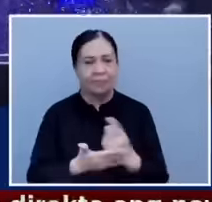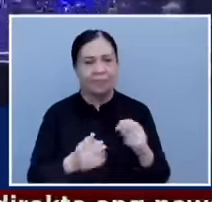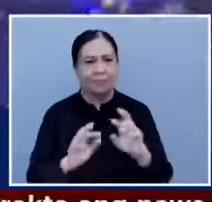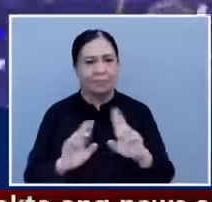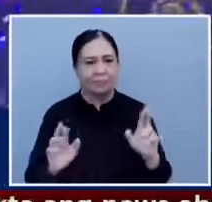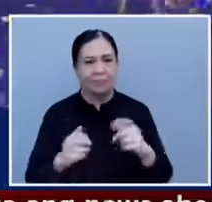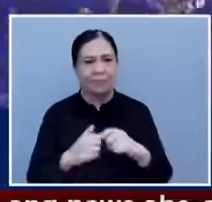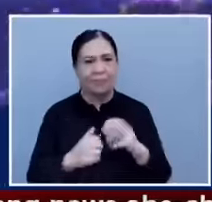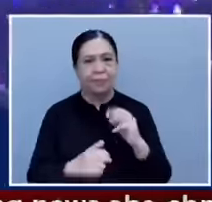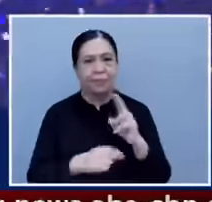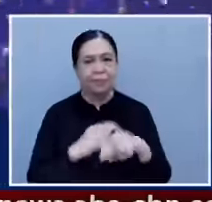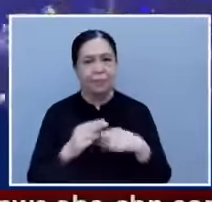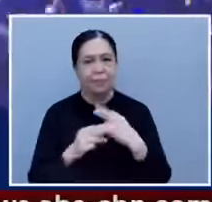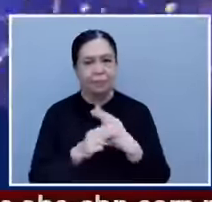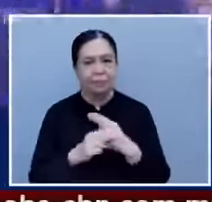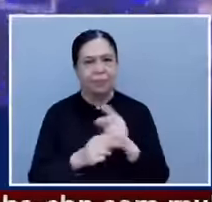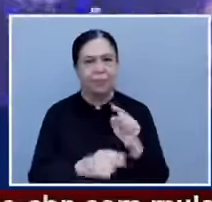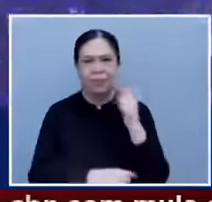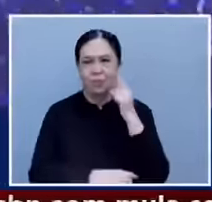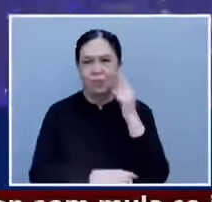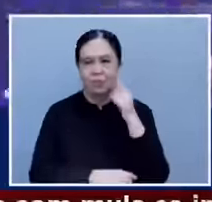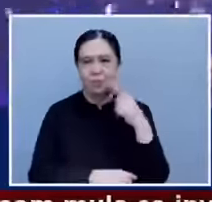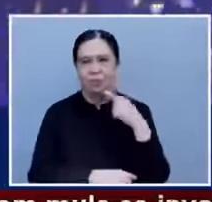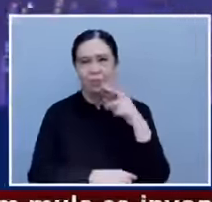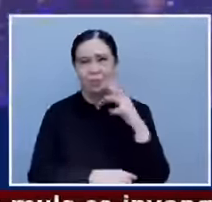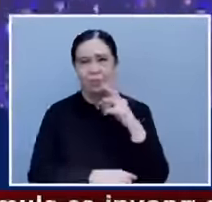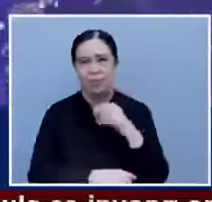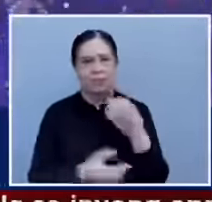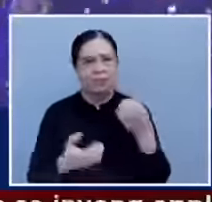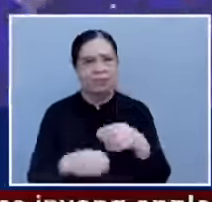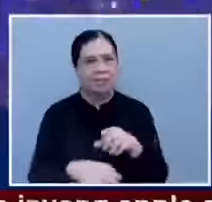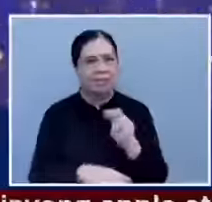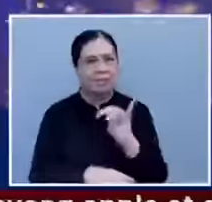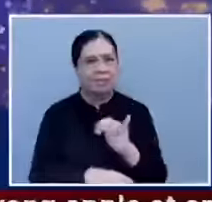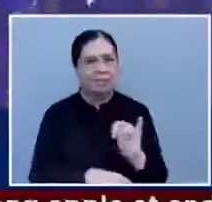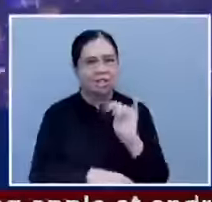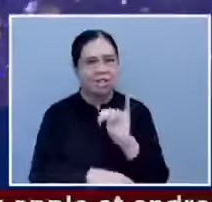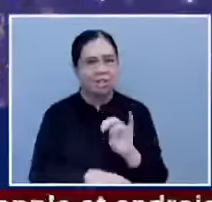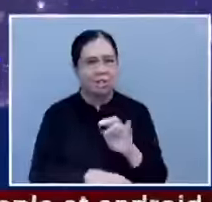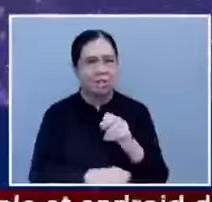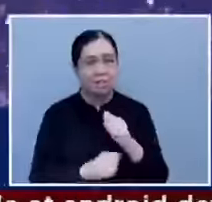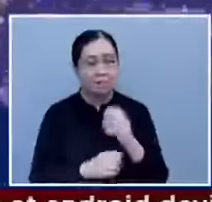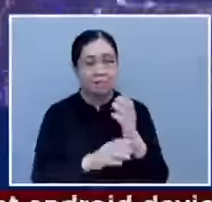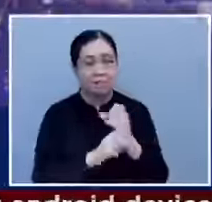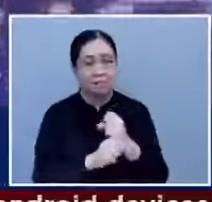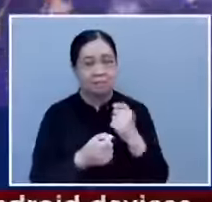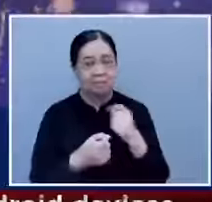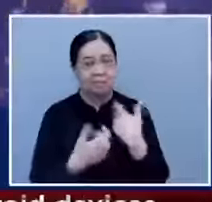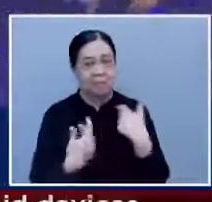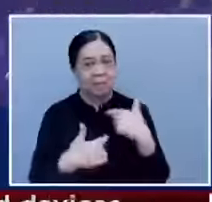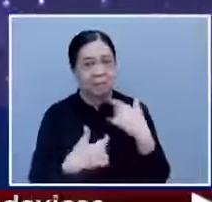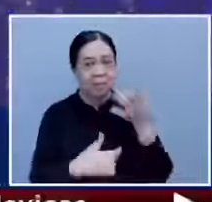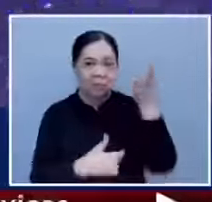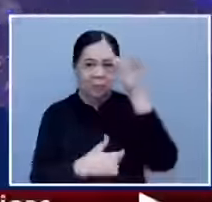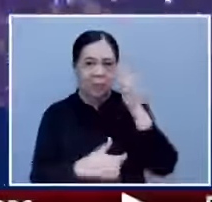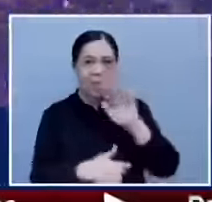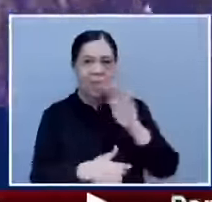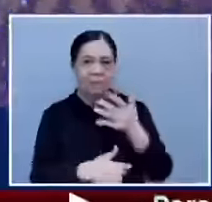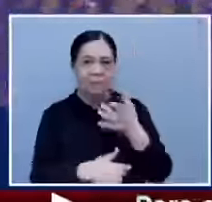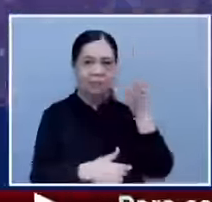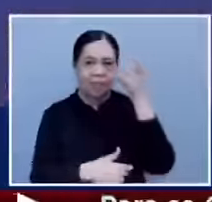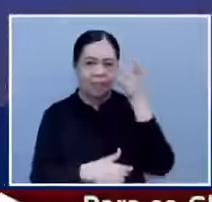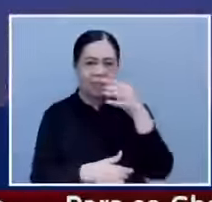You season. Ano sa tingin ni Pia ang chances ni Michelle D na maiuwi ang mailap na 5th Miss You crown para